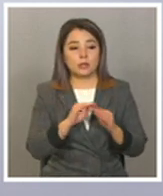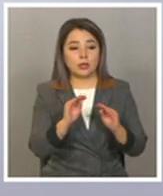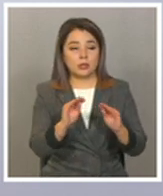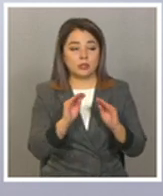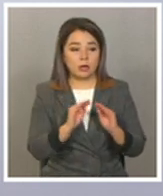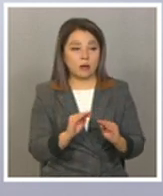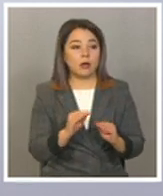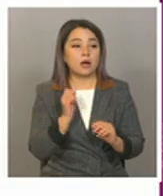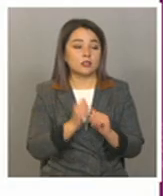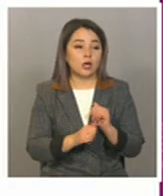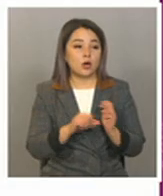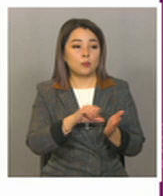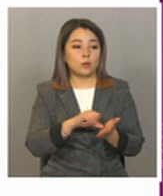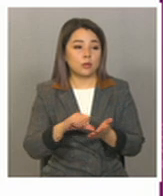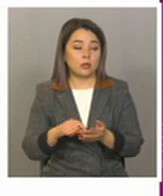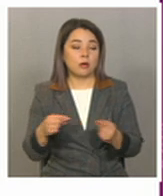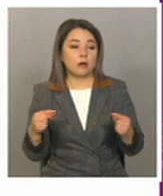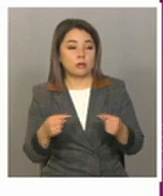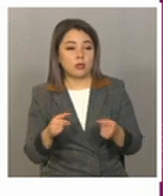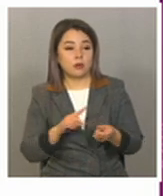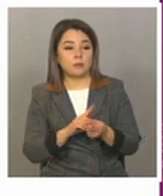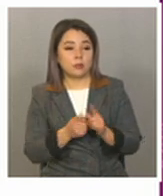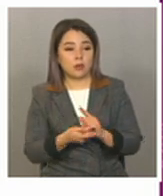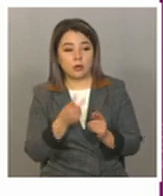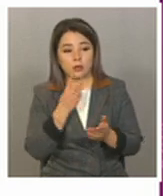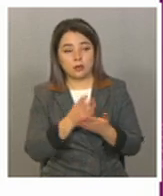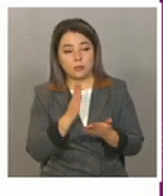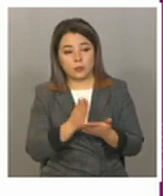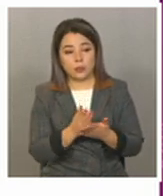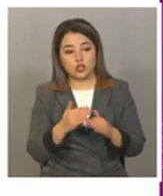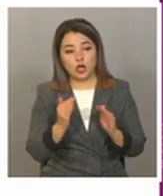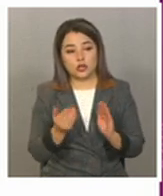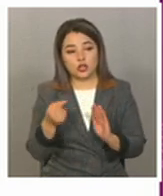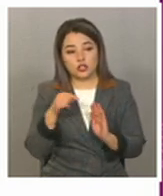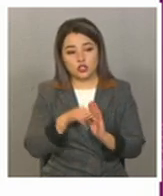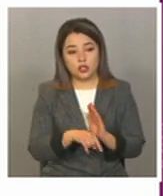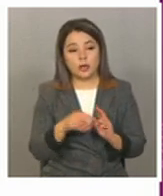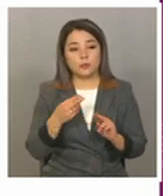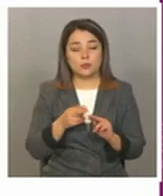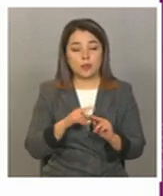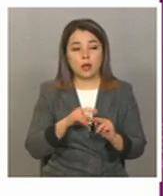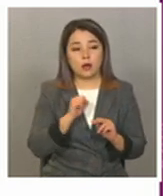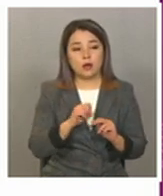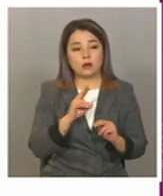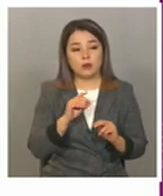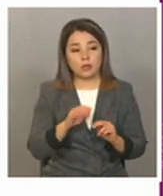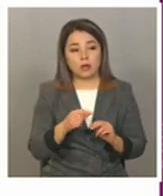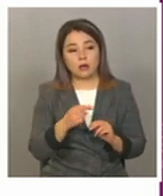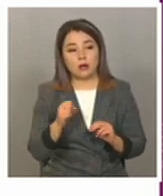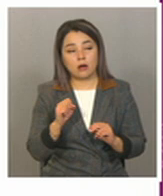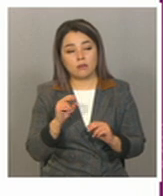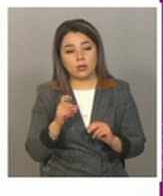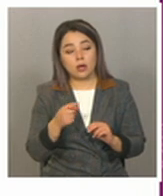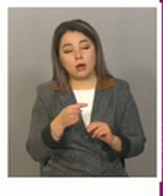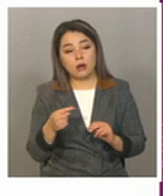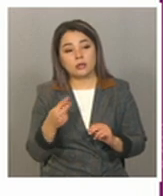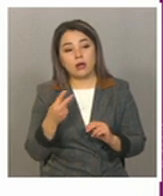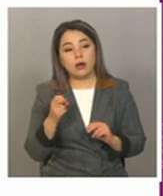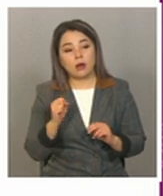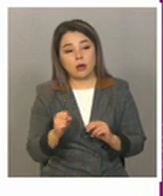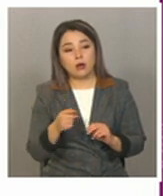әр мүше қарама-қарсы таңбаға ауысады. Онда А квадрат азайту А квадрат азайту